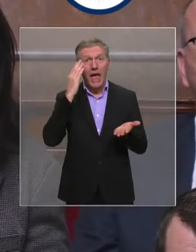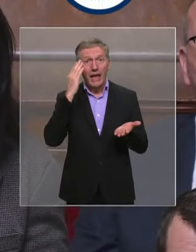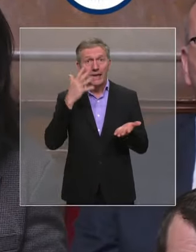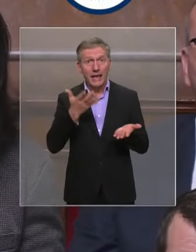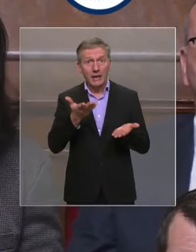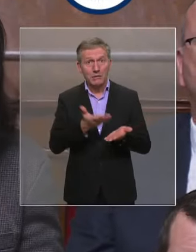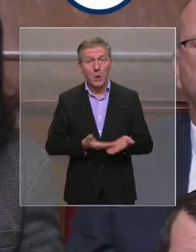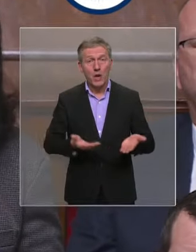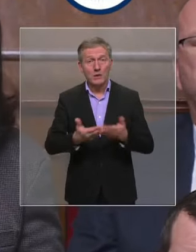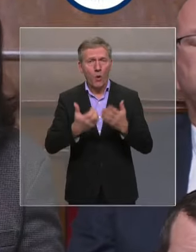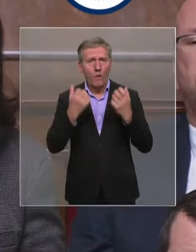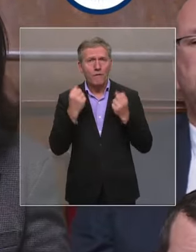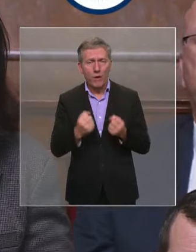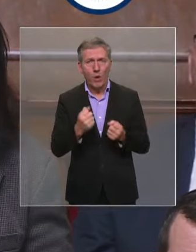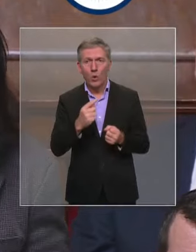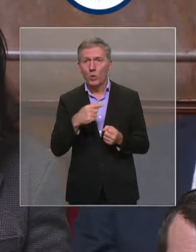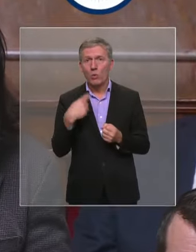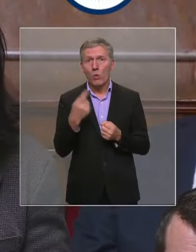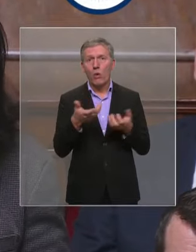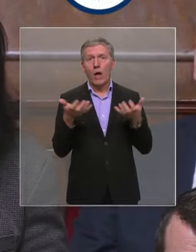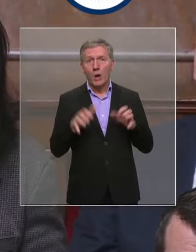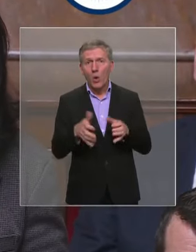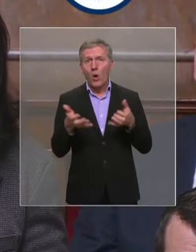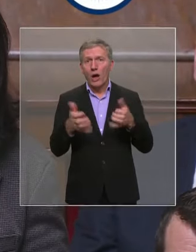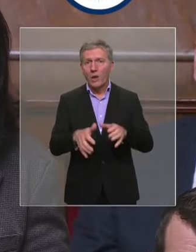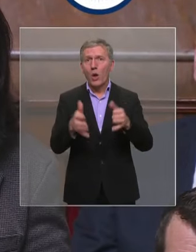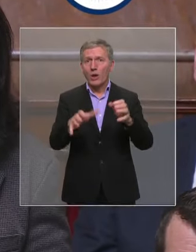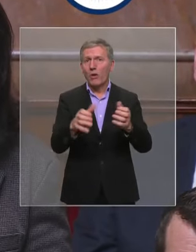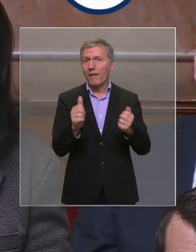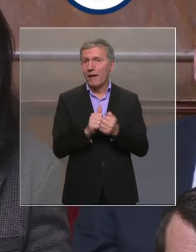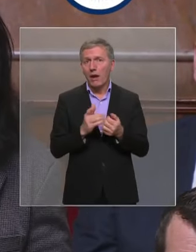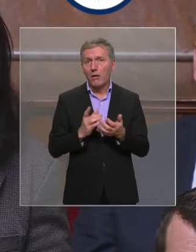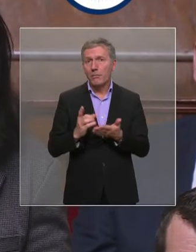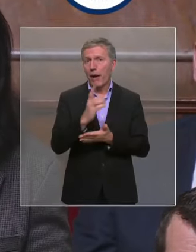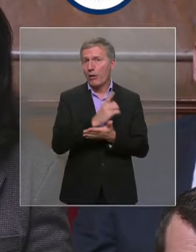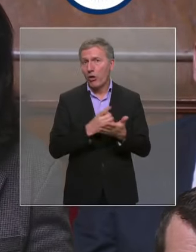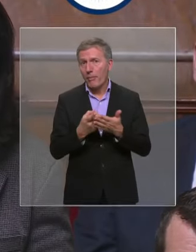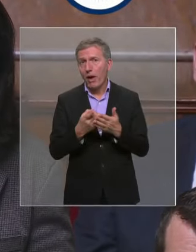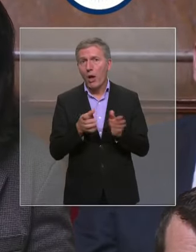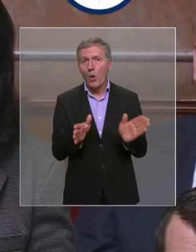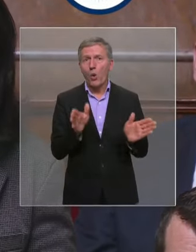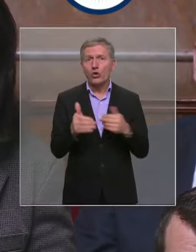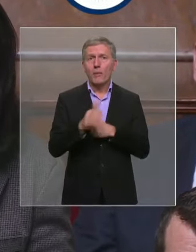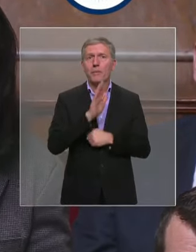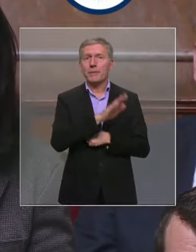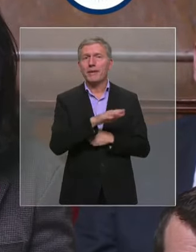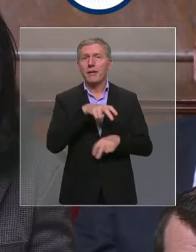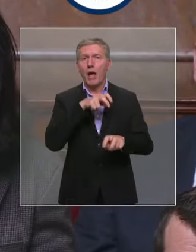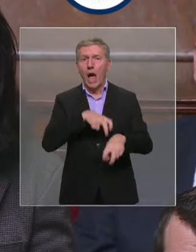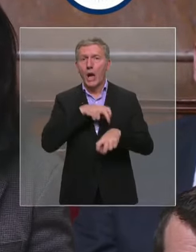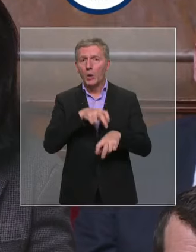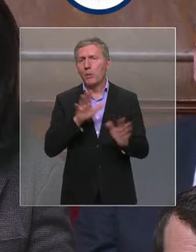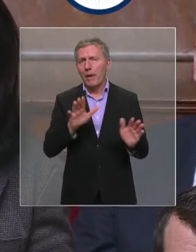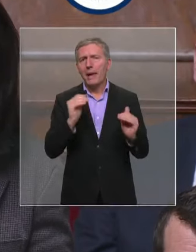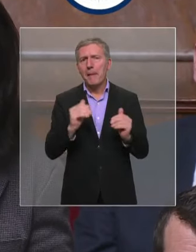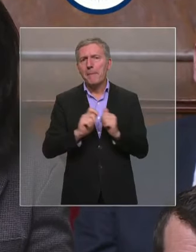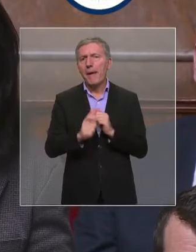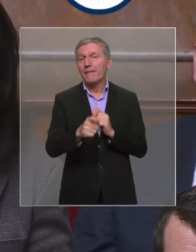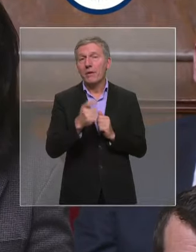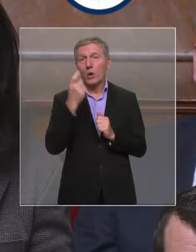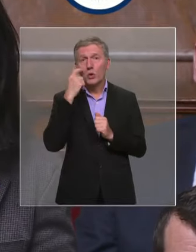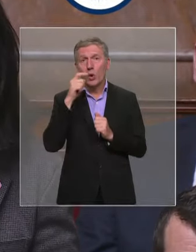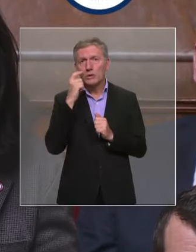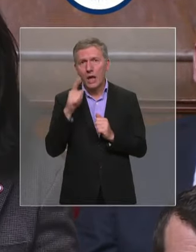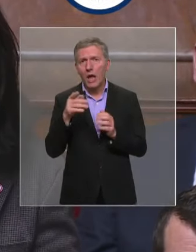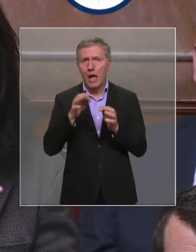inquiétante situation, les réunions sont nombreuses avec le département ou la Chambre d'agriculture, mais on constate, on fait